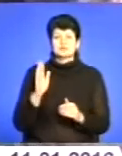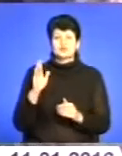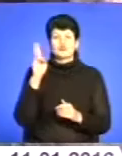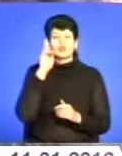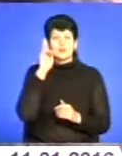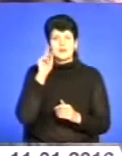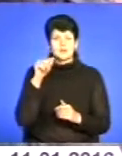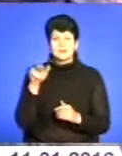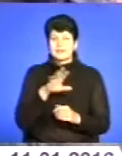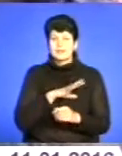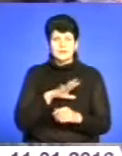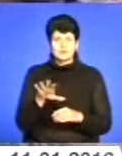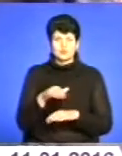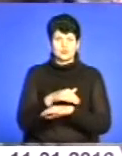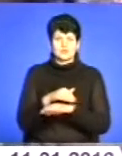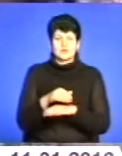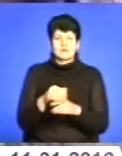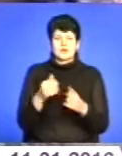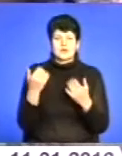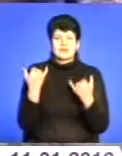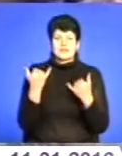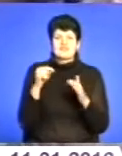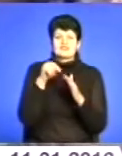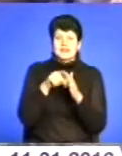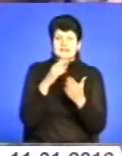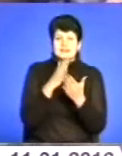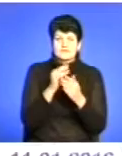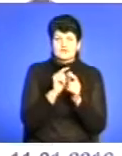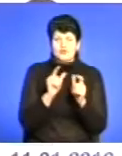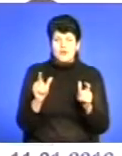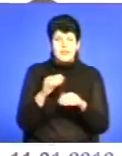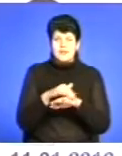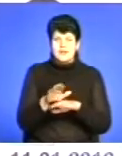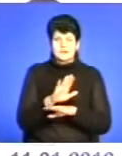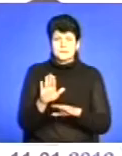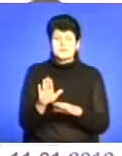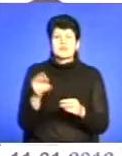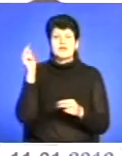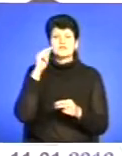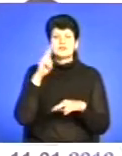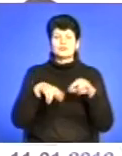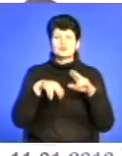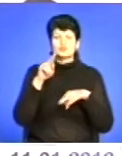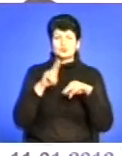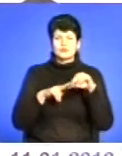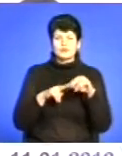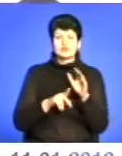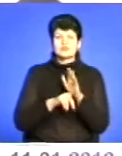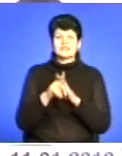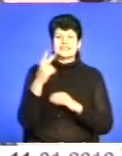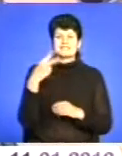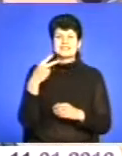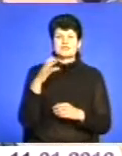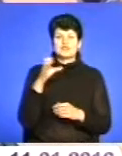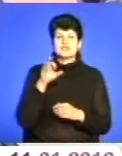туалети, не так, як було на дворі, тепер всередині в школі. Навчання у новозбудованому освітньому закладі розпочнеться 20